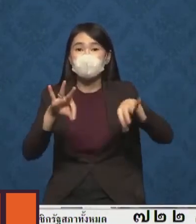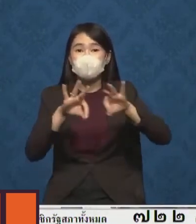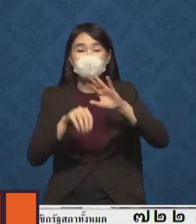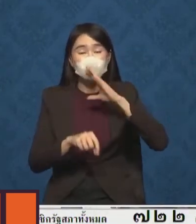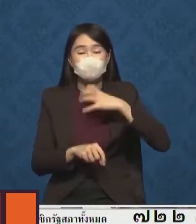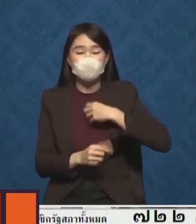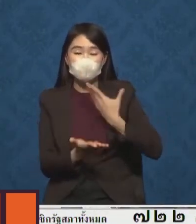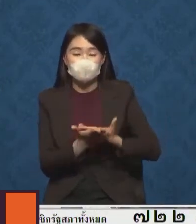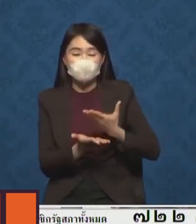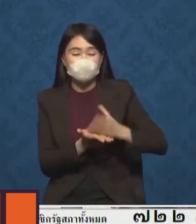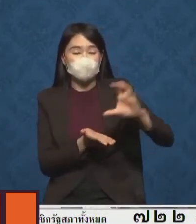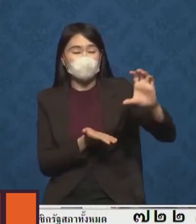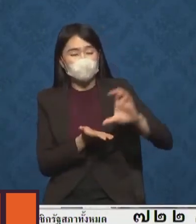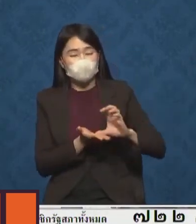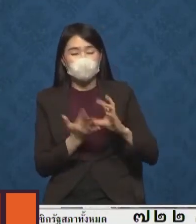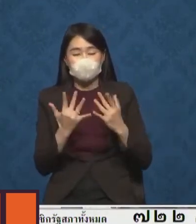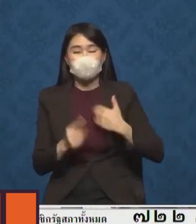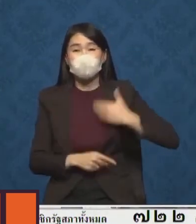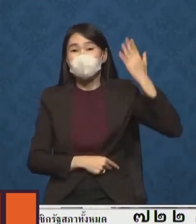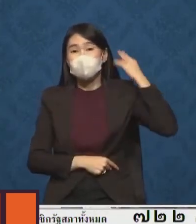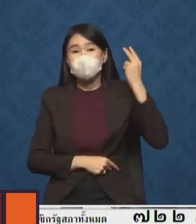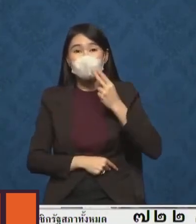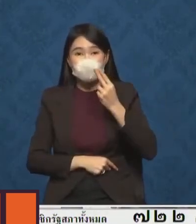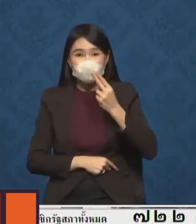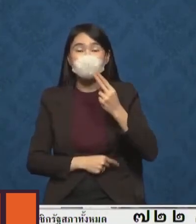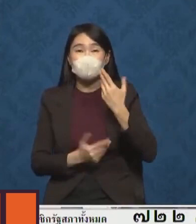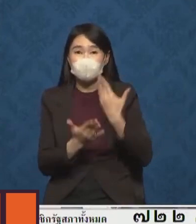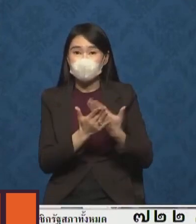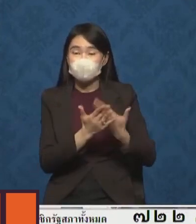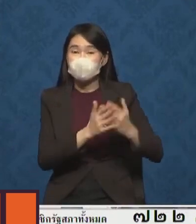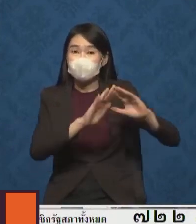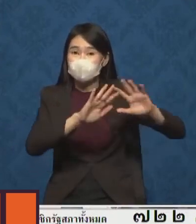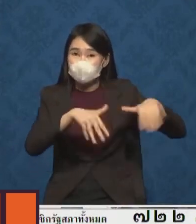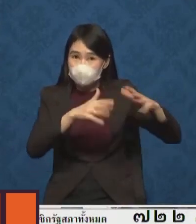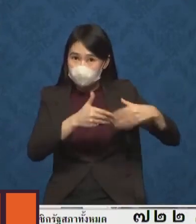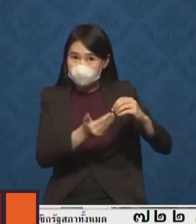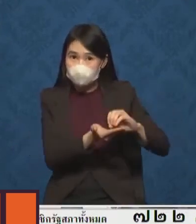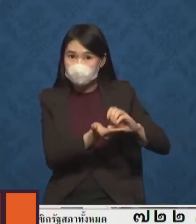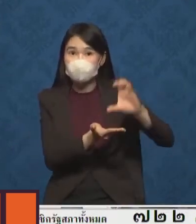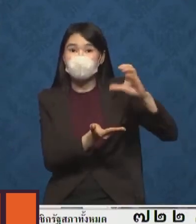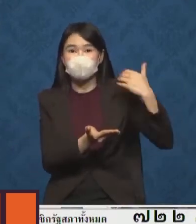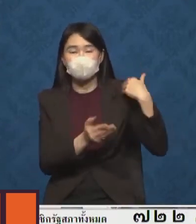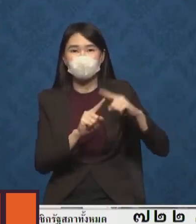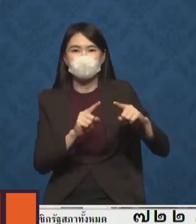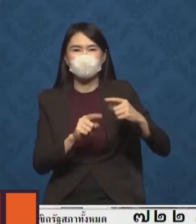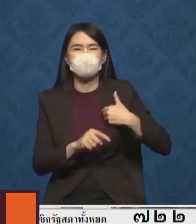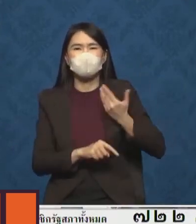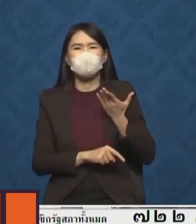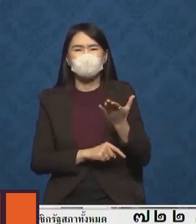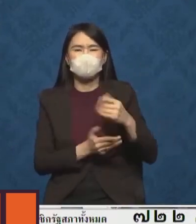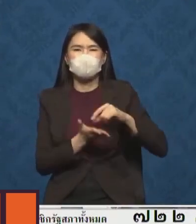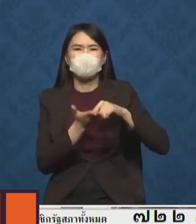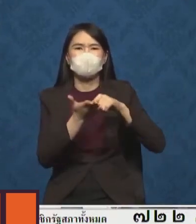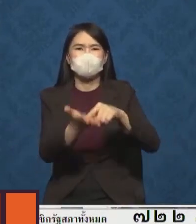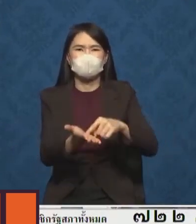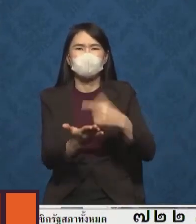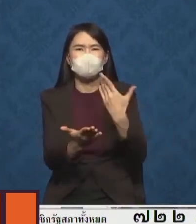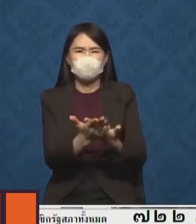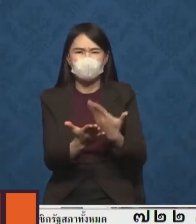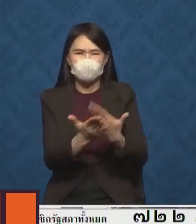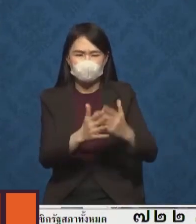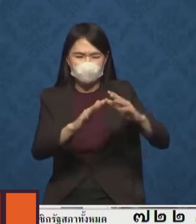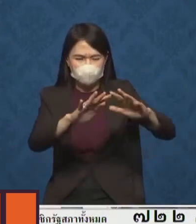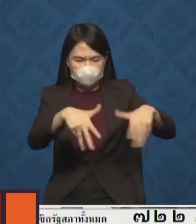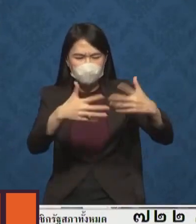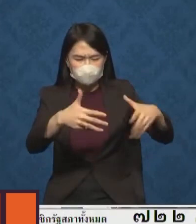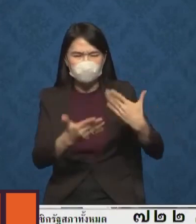้มาซึ่งจากเดิมที่กวเป็ได้ได้ แต่วันนี้ภาคเก้าไรขอเสลอ ขอแก้ไขðเป็นรายรับท